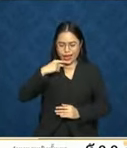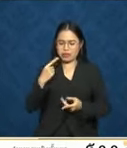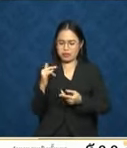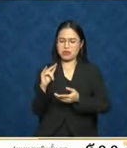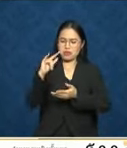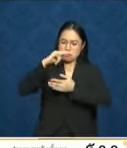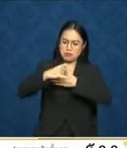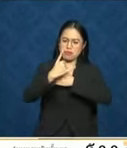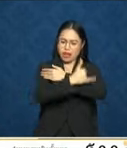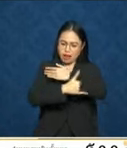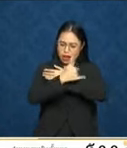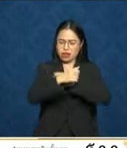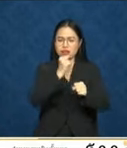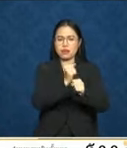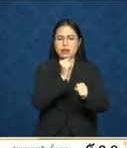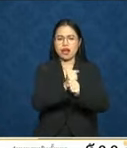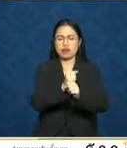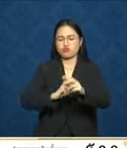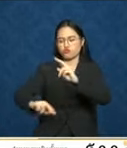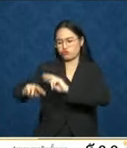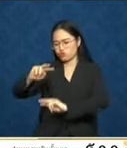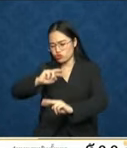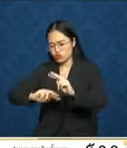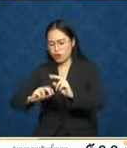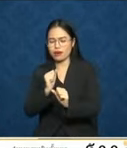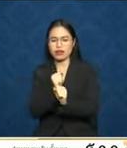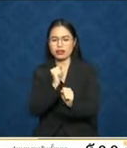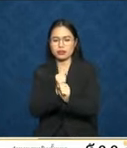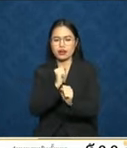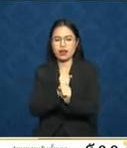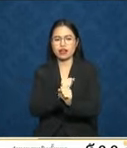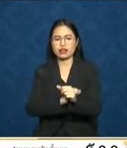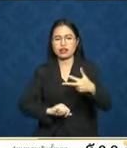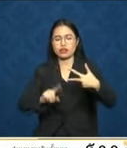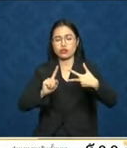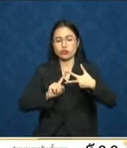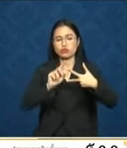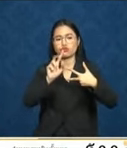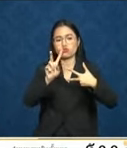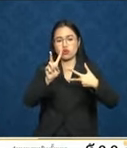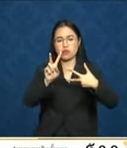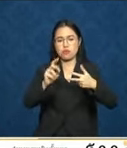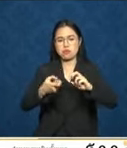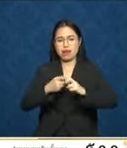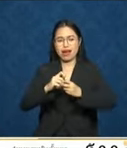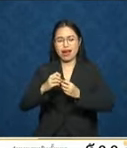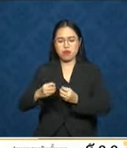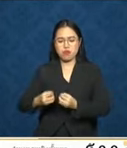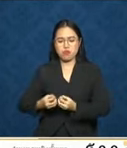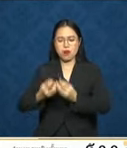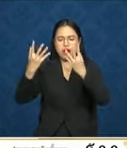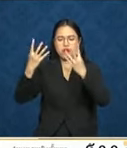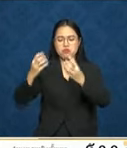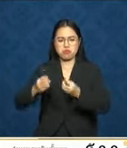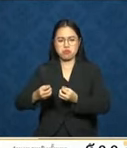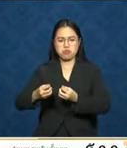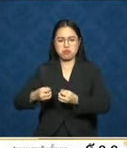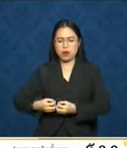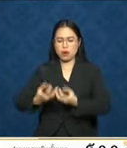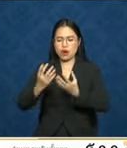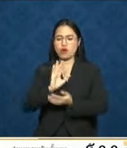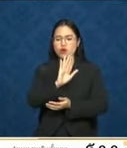เข้ามาตรวจสอบการทำงานที่ประเทศต้นทางเรื่องที่2เรื่องของการเกิดการระเบิดของพุจะเห็นได้ว่าปัญหาเหล่